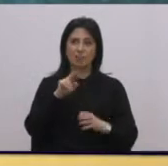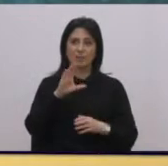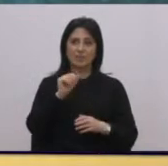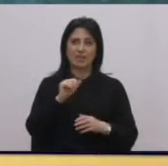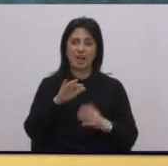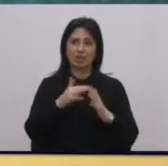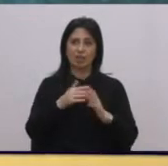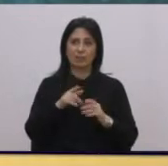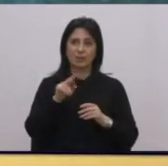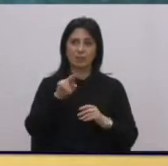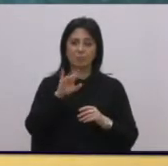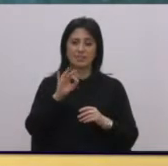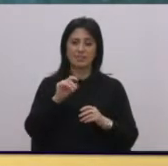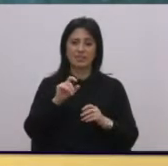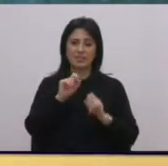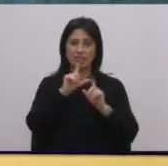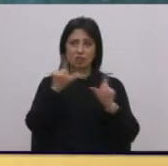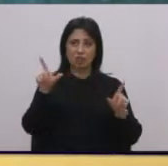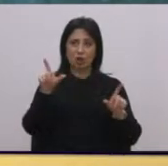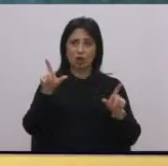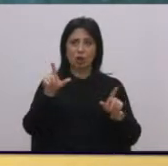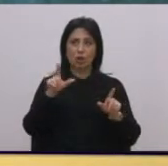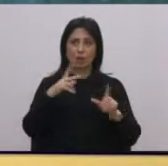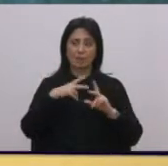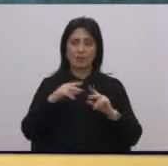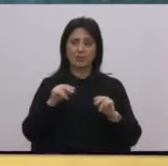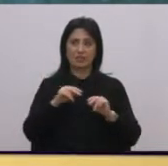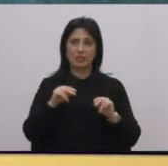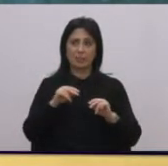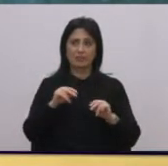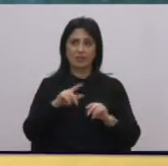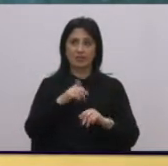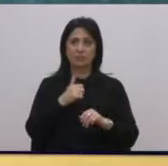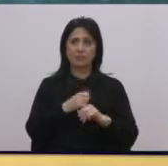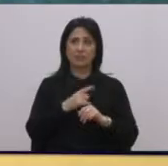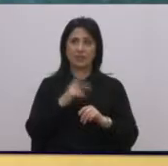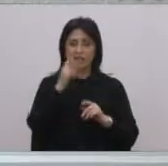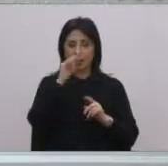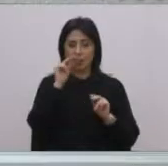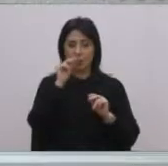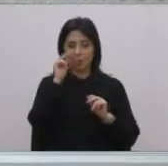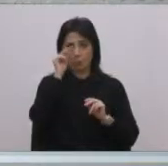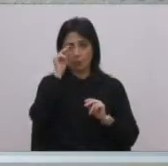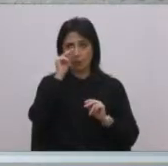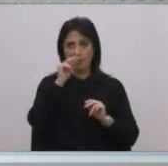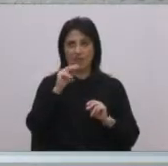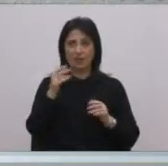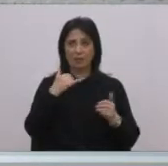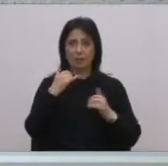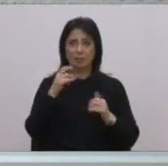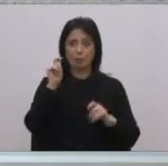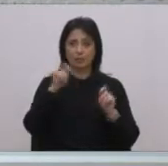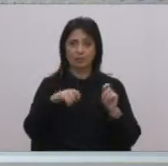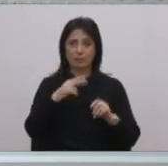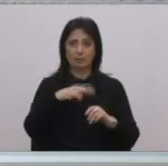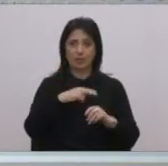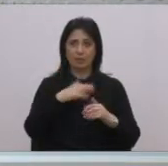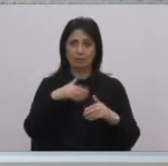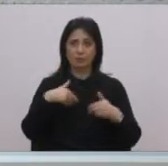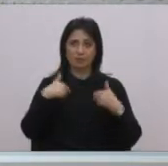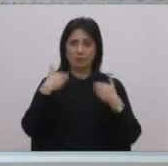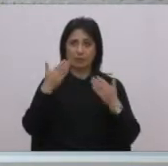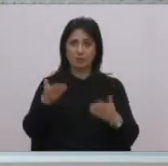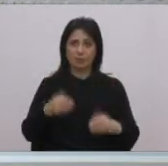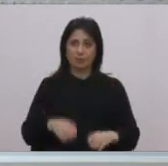Da, am ții, s-a gearul scolis, m-a stau lui blebi, dar asta tavare, m-a stau lui blebi, gust, cum nu-i îndres, ala mecida, nu e ca